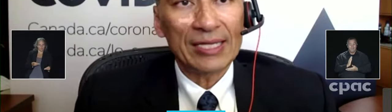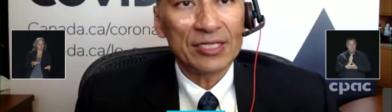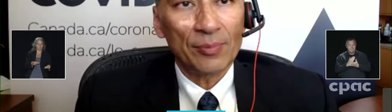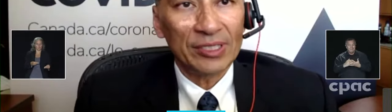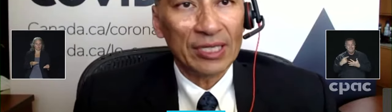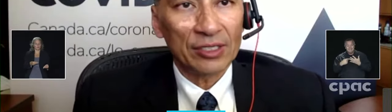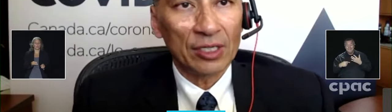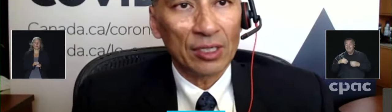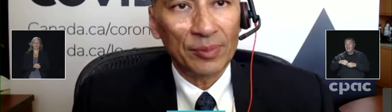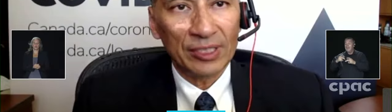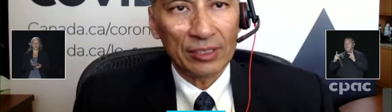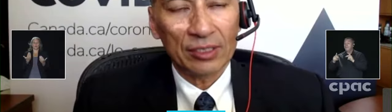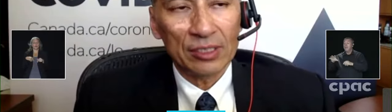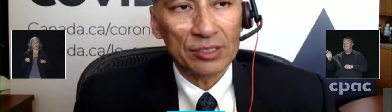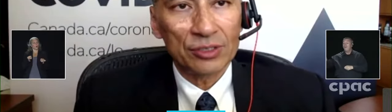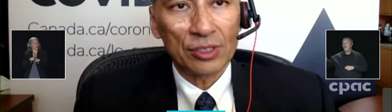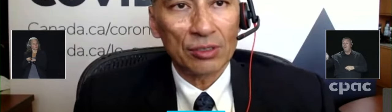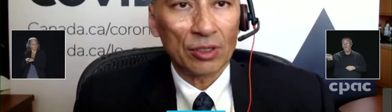la population